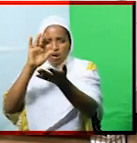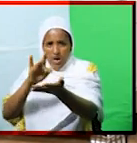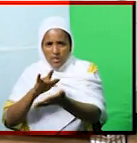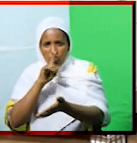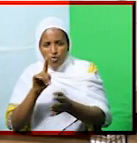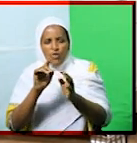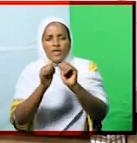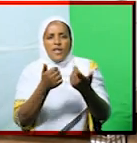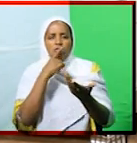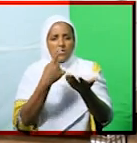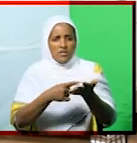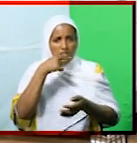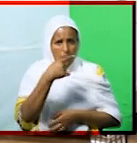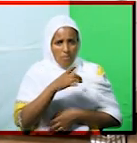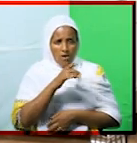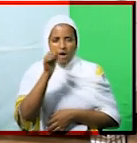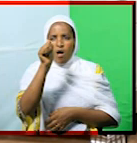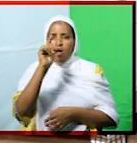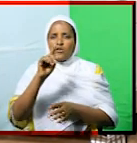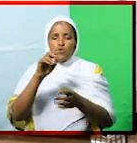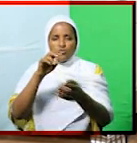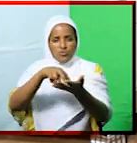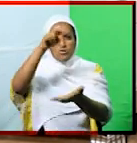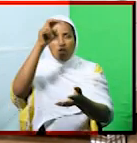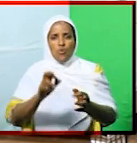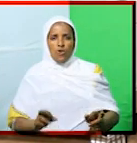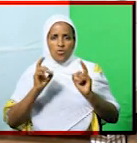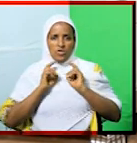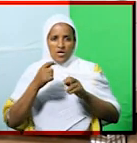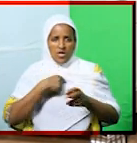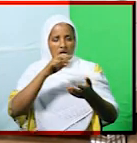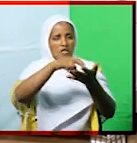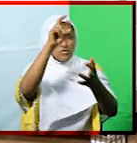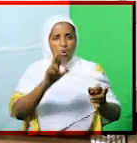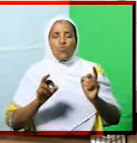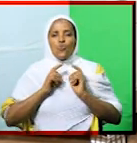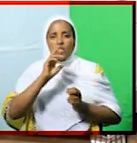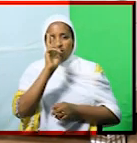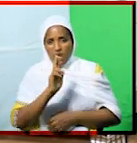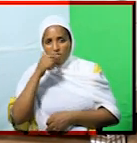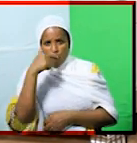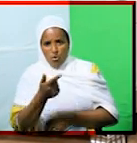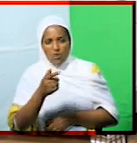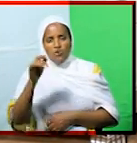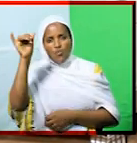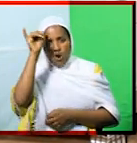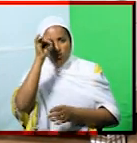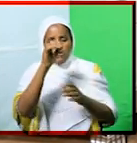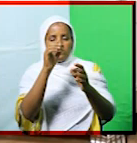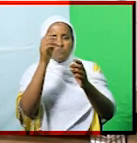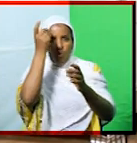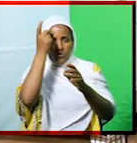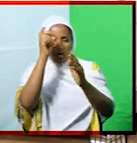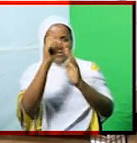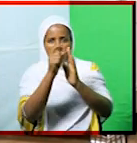ነን። እኛ ባህሪያችን ባለማስማማታችን ምክንያት ሁልጊዜ መጻሕፍት የሚጣሉ እየመሰለን ስንደናበር እንኖራለን ይላል። ስለዚህ